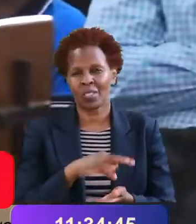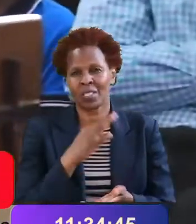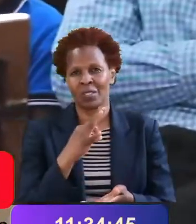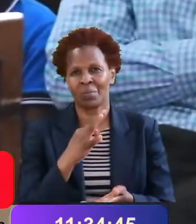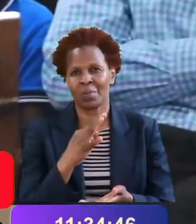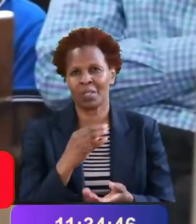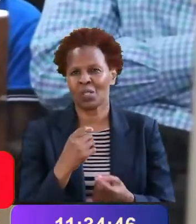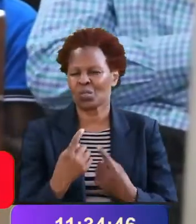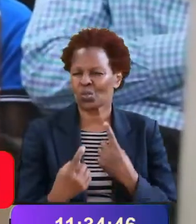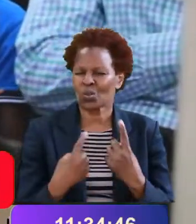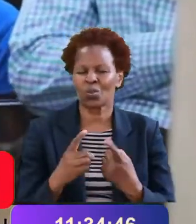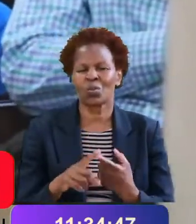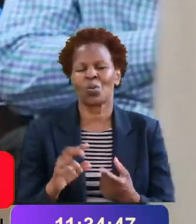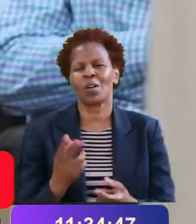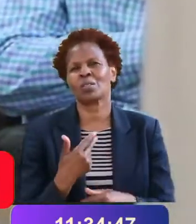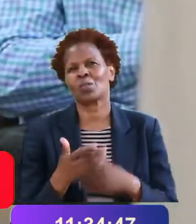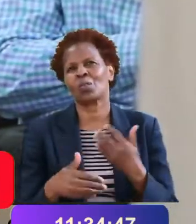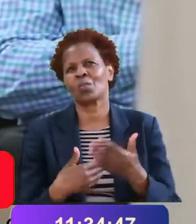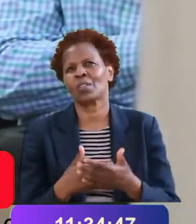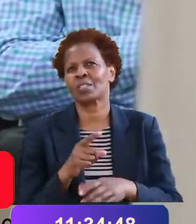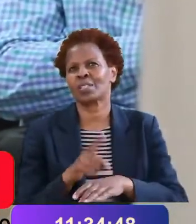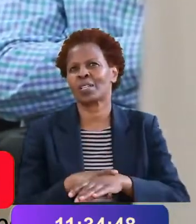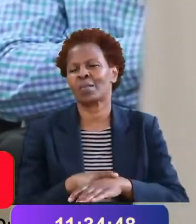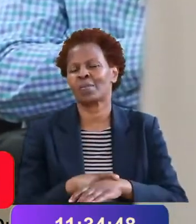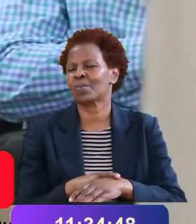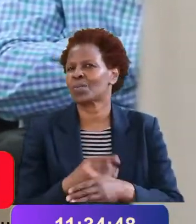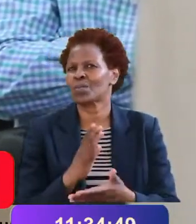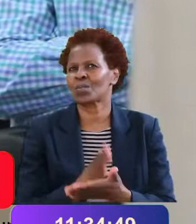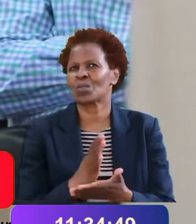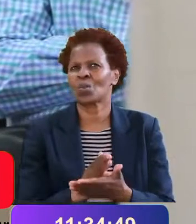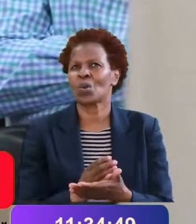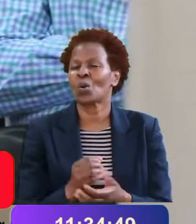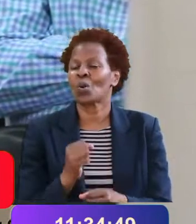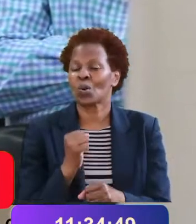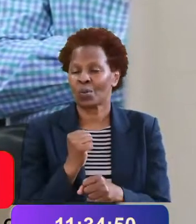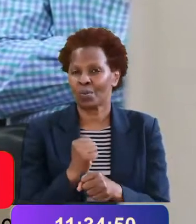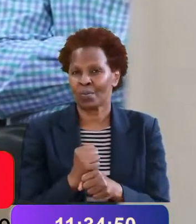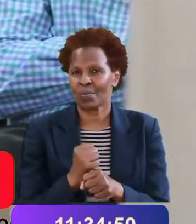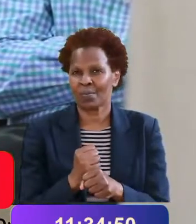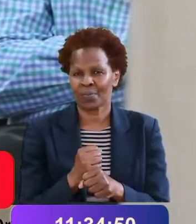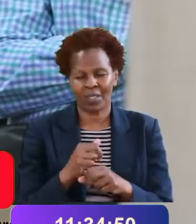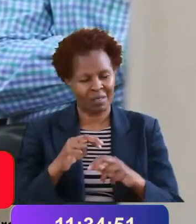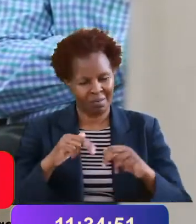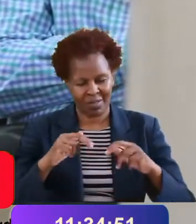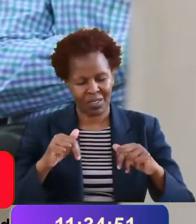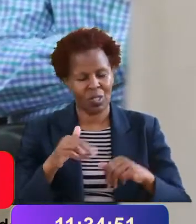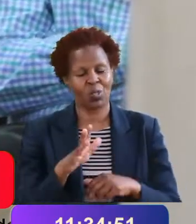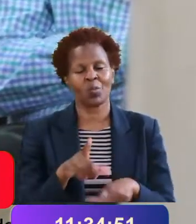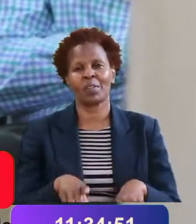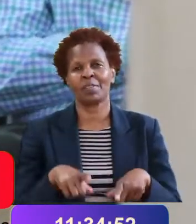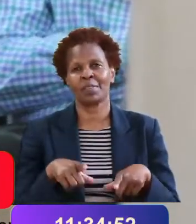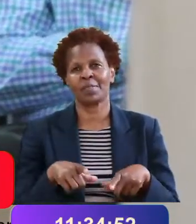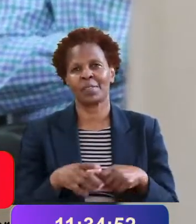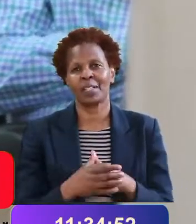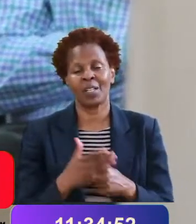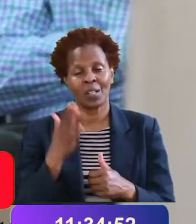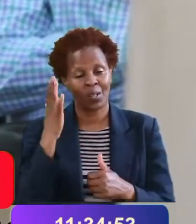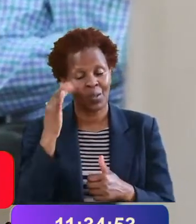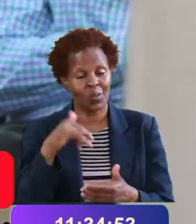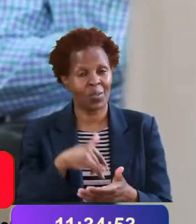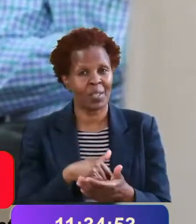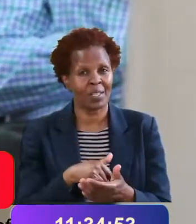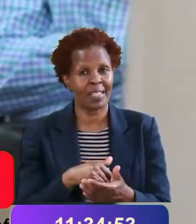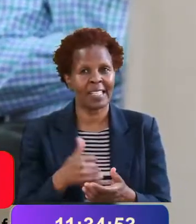hunena nasi kila wakati. In fact, we do a lot of, you know, chunguza maisha yako. Na utaona kila